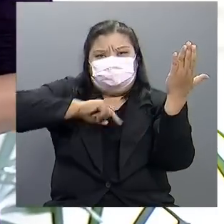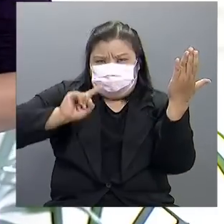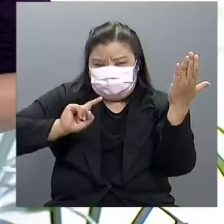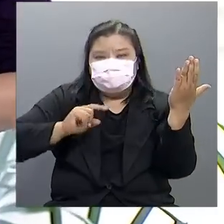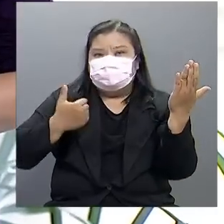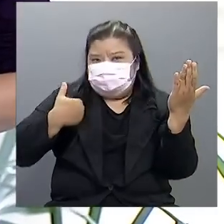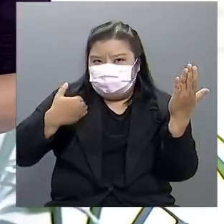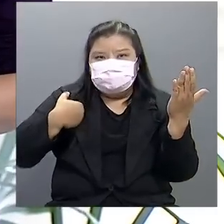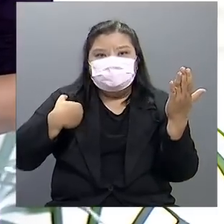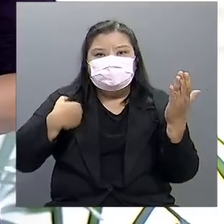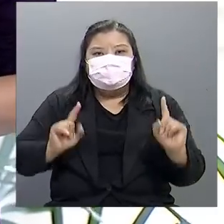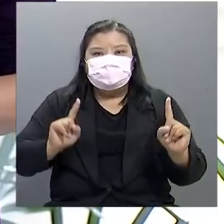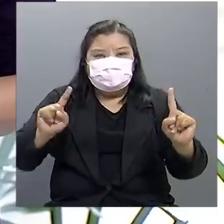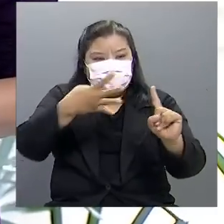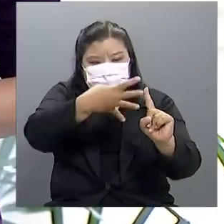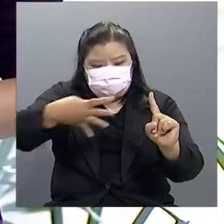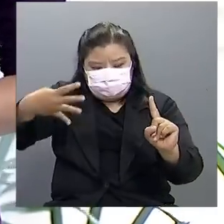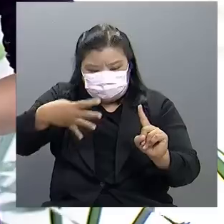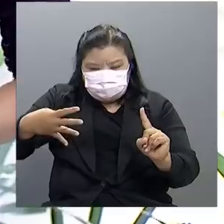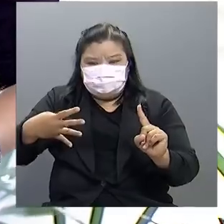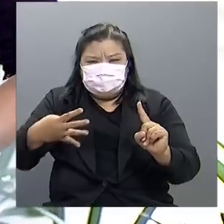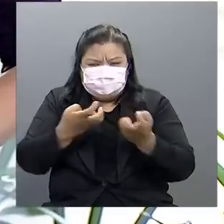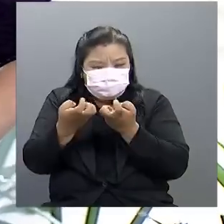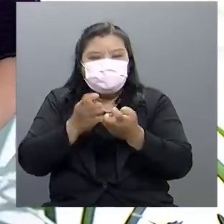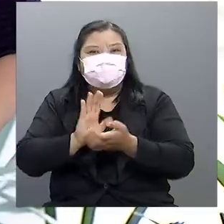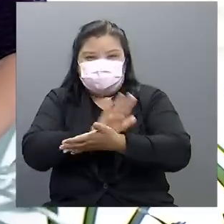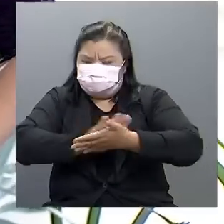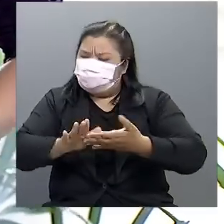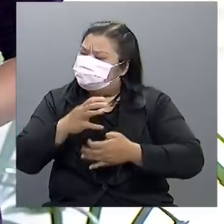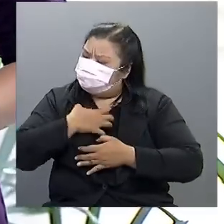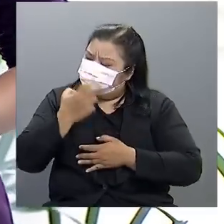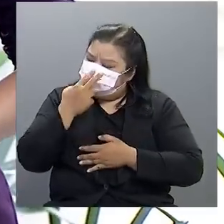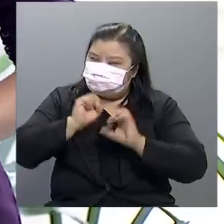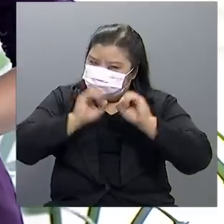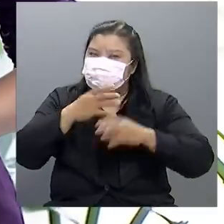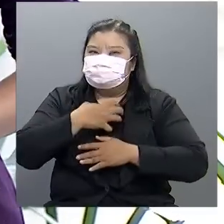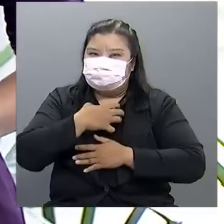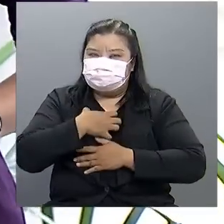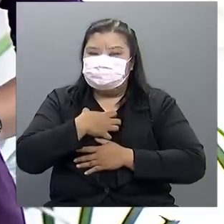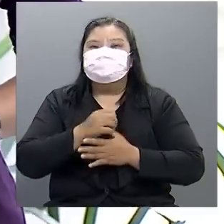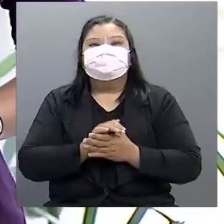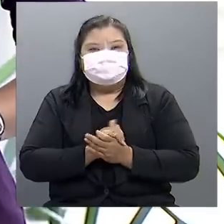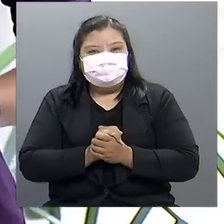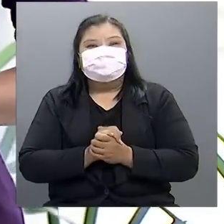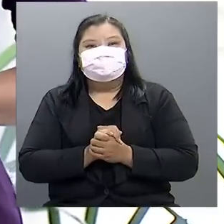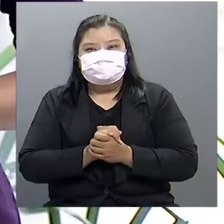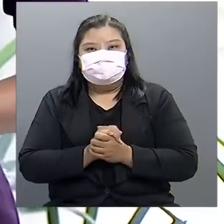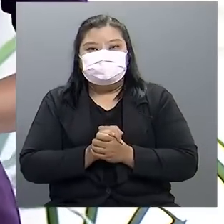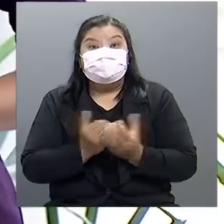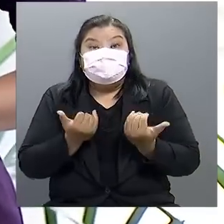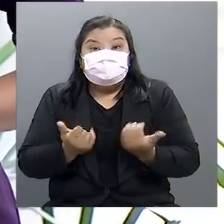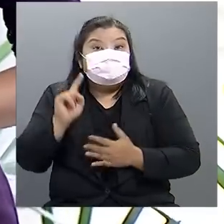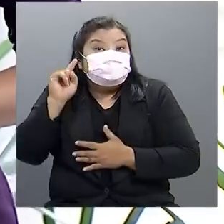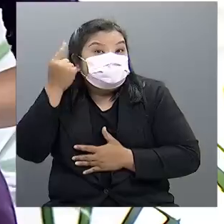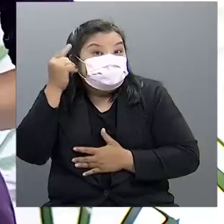ี นะ เราอยากจะเหภาพนนจรงๆเลยนะคะคุณชมอ่ะวคะ ไปต่อไป มาดูเรื่องของคนกับ